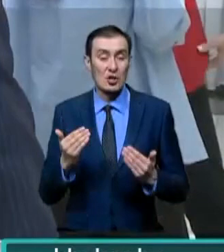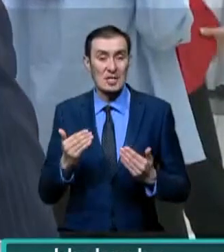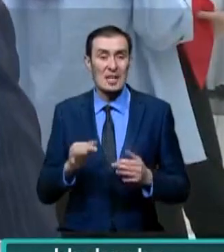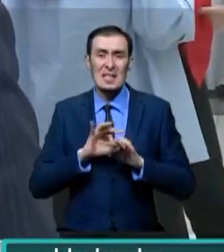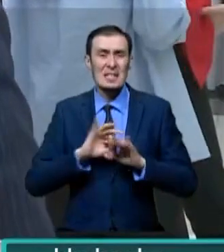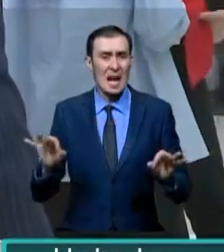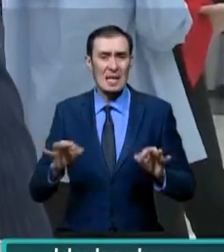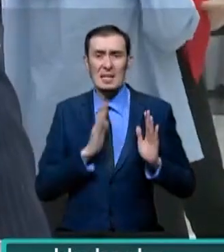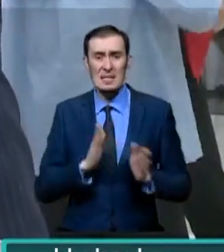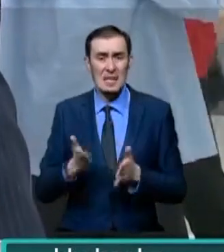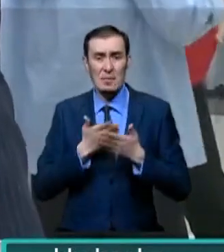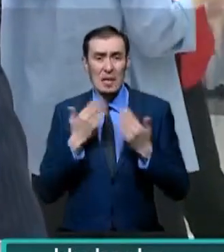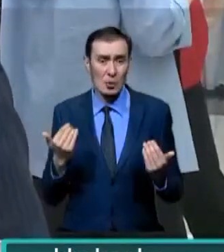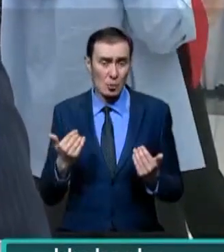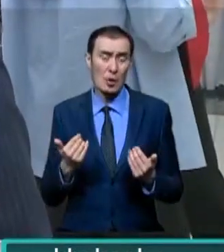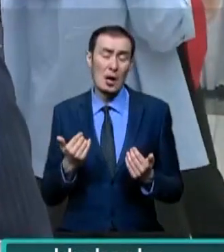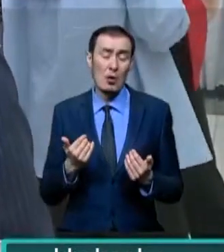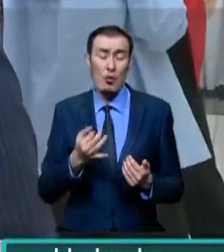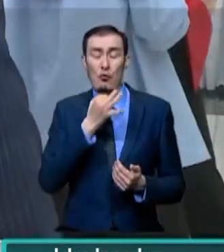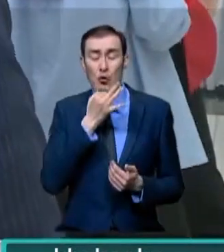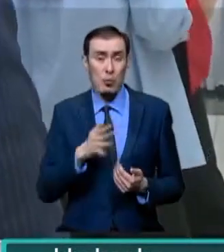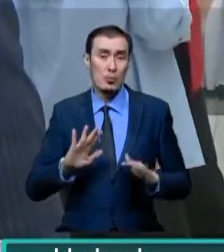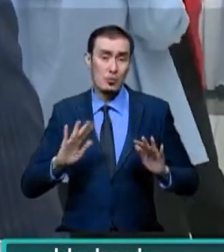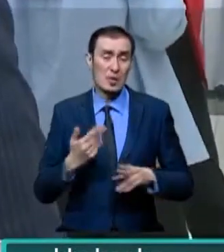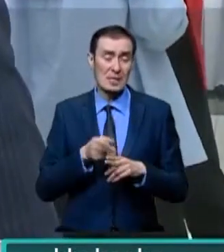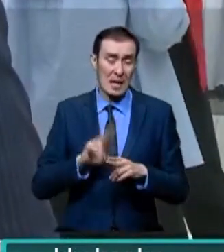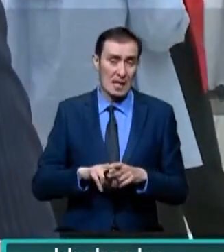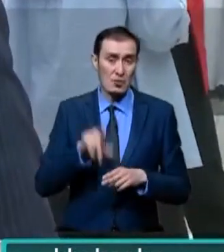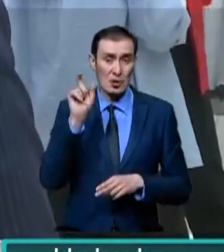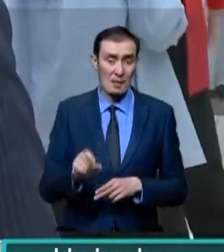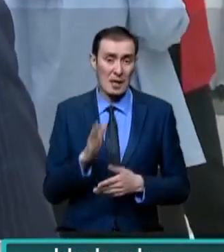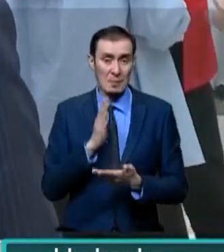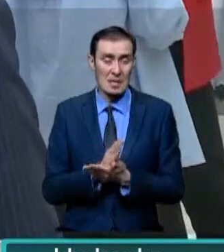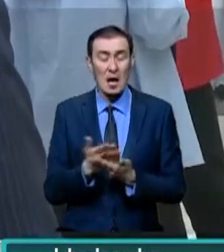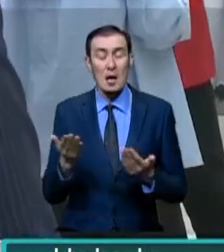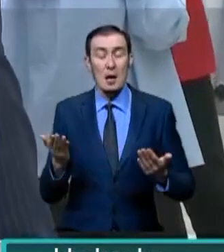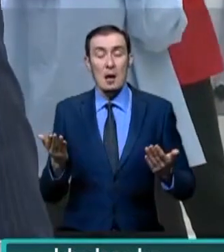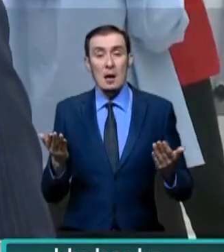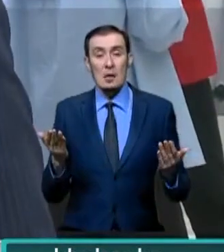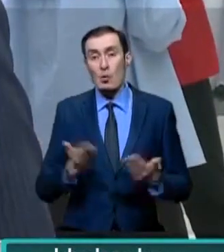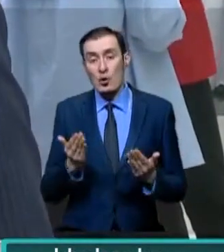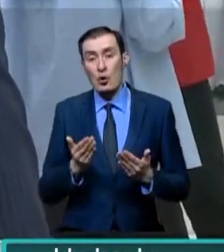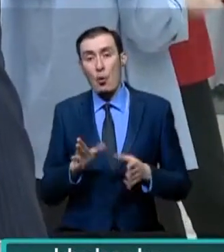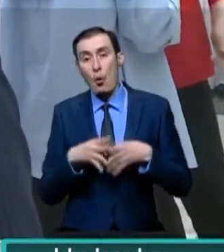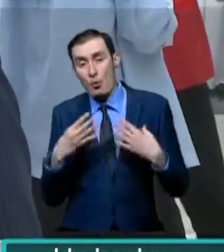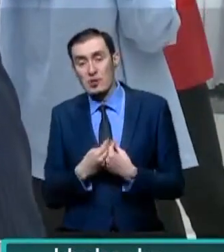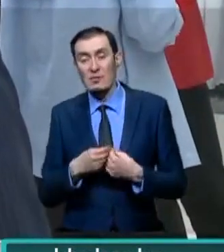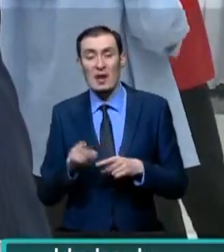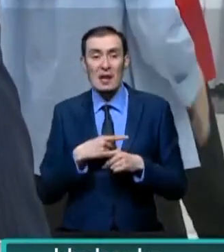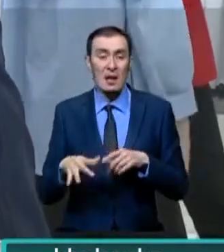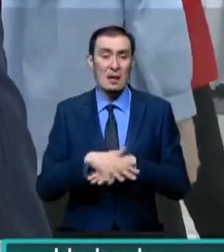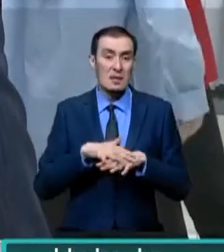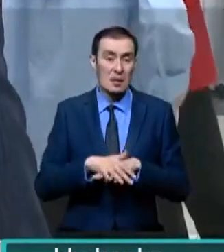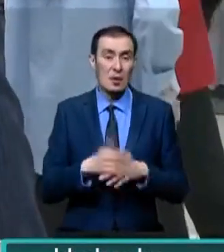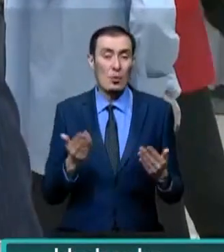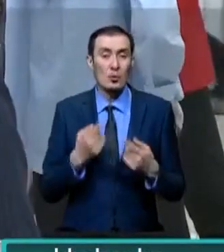идеальных систем нет, и в любом случае за этим человеком стоит или какое-то гражданское общество, да, или все